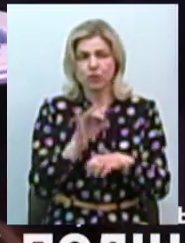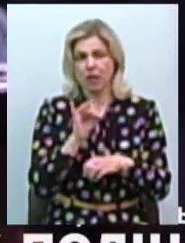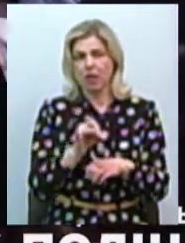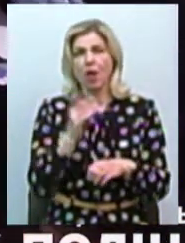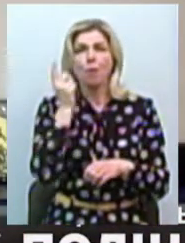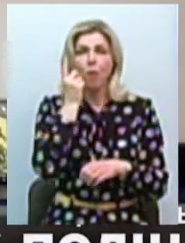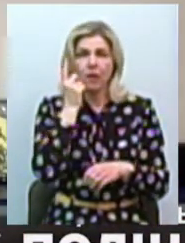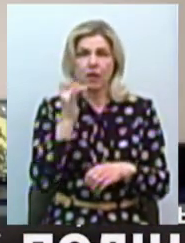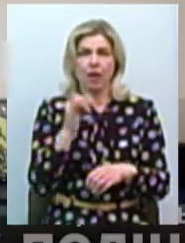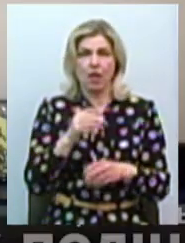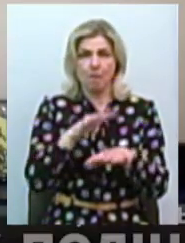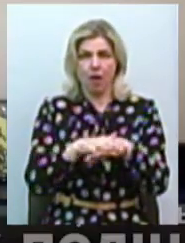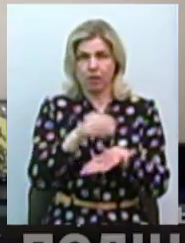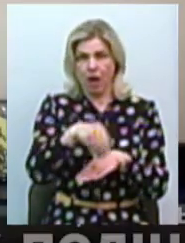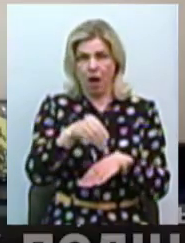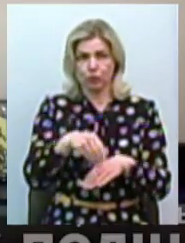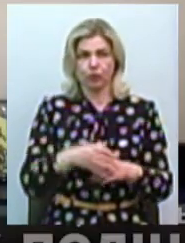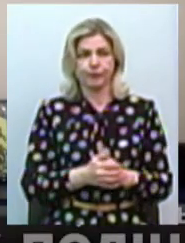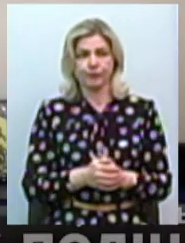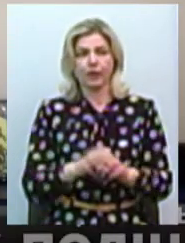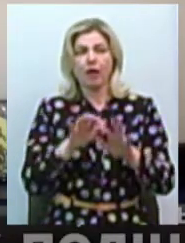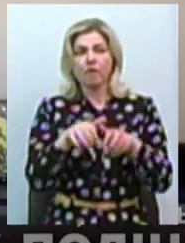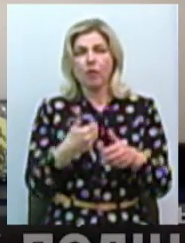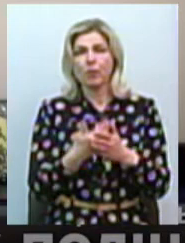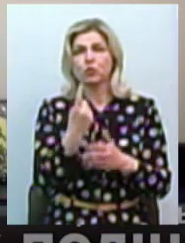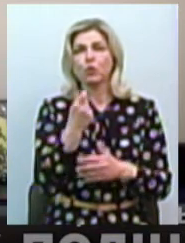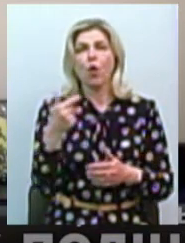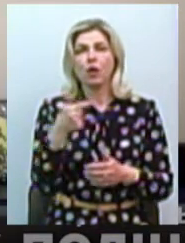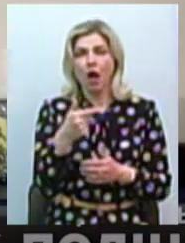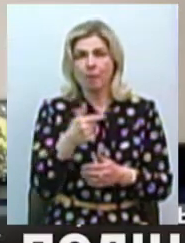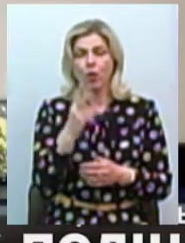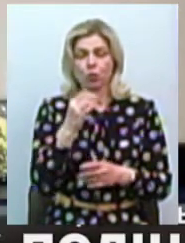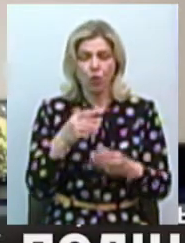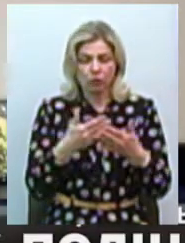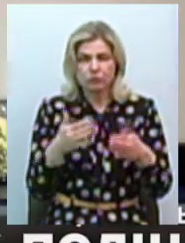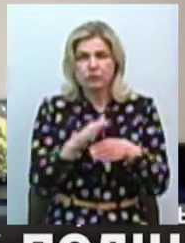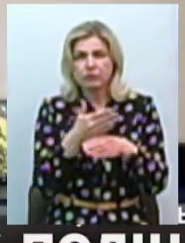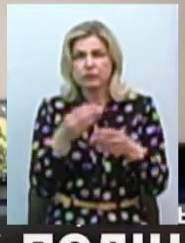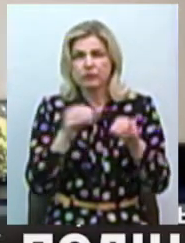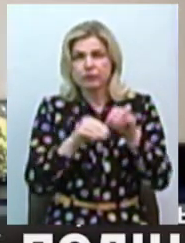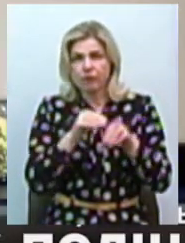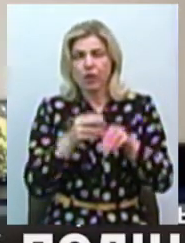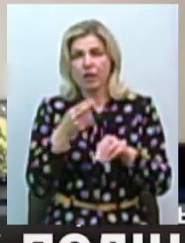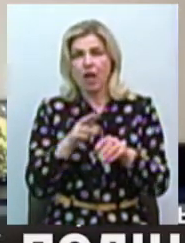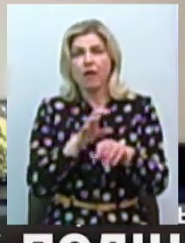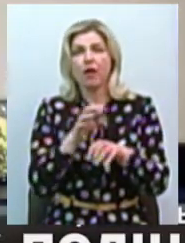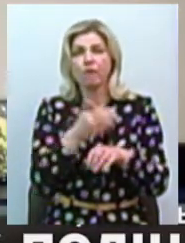картки. Було вилучено приблизно 100 грамів амфетаміну, інгредієнти щодо його виготовлення та